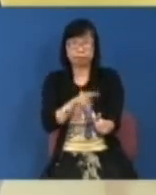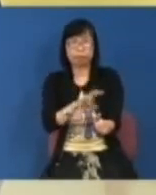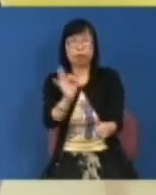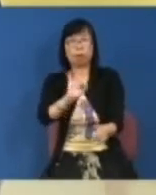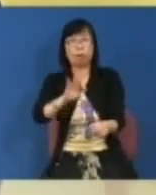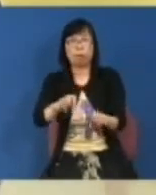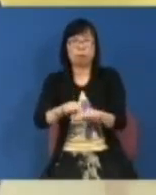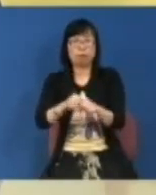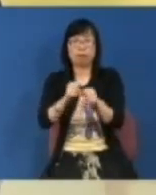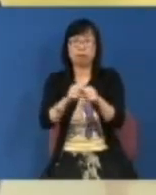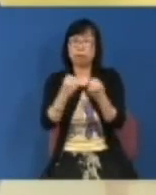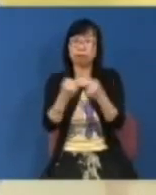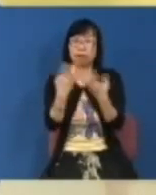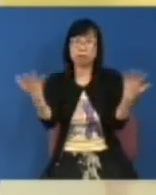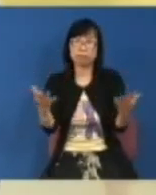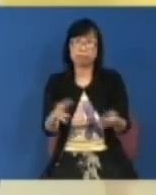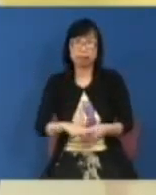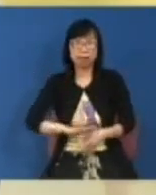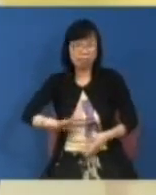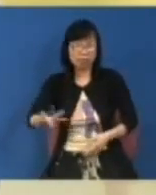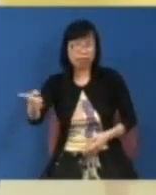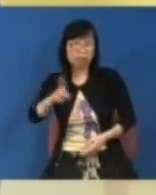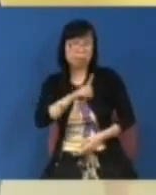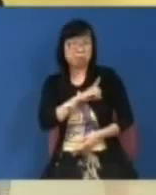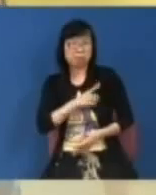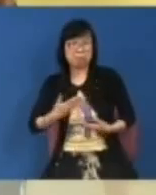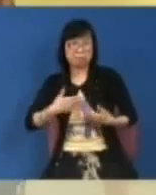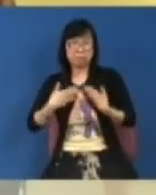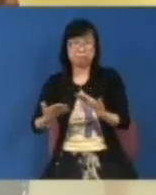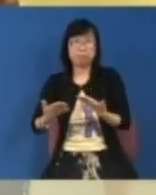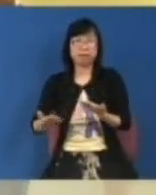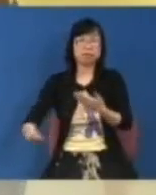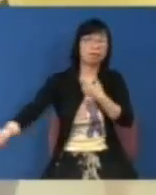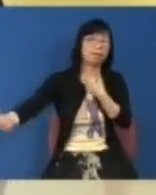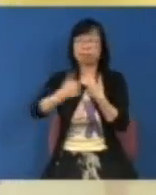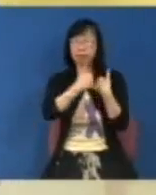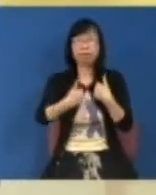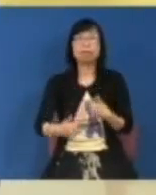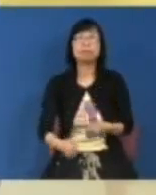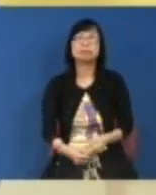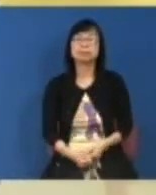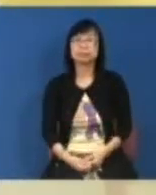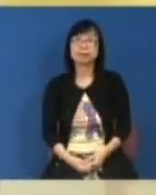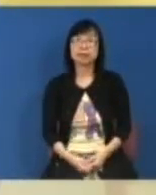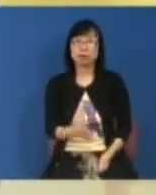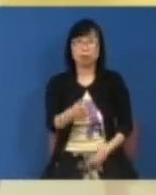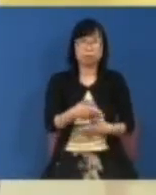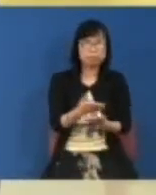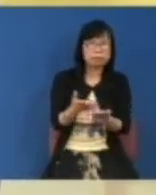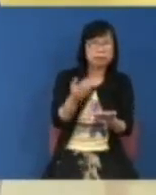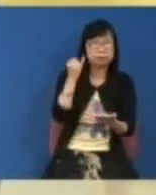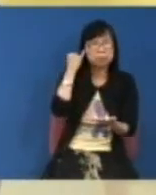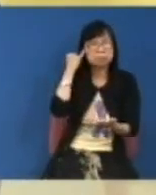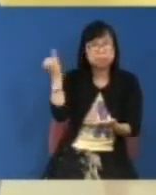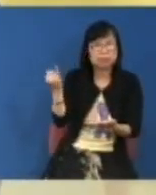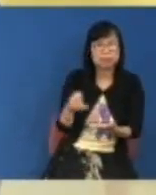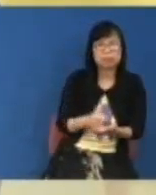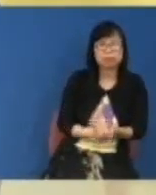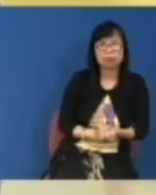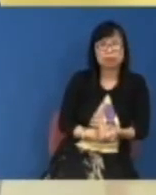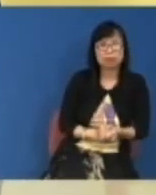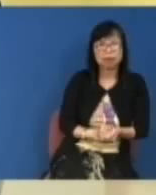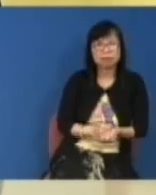生過的事嘛，相反我被人打，所以當大家在整個情況都不清楚道聽途說的